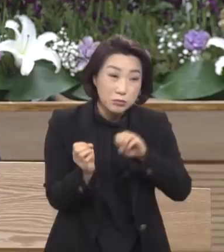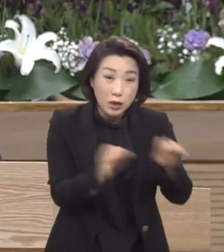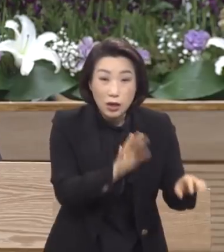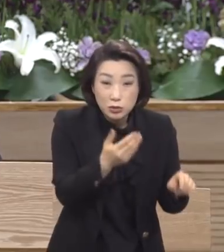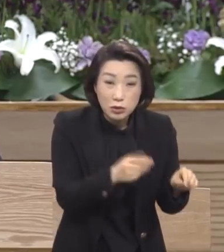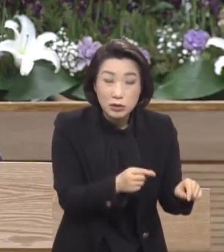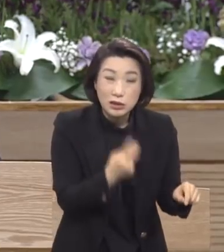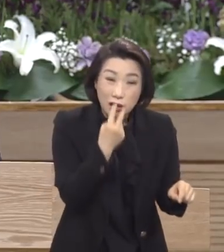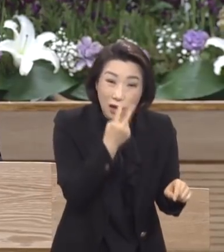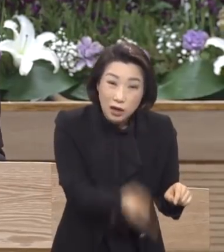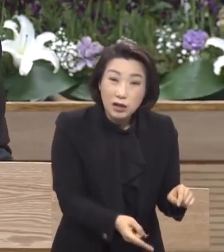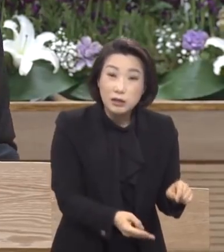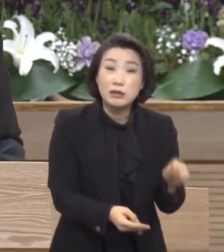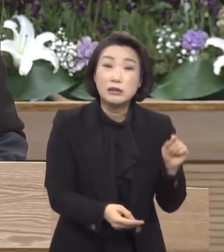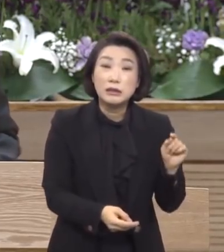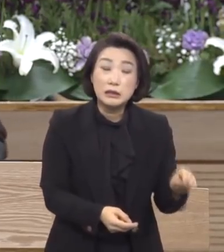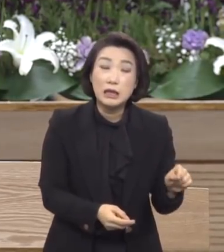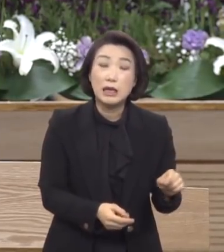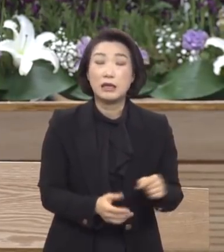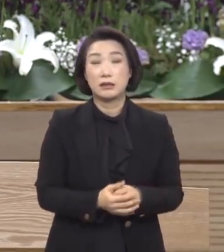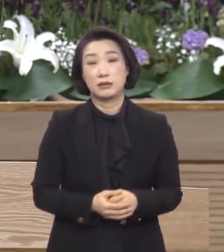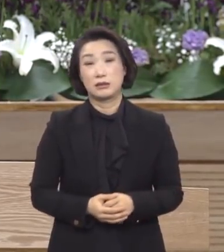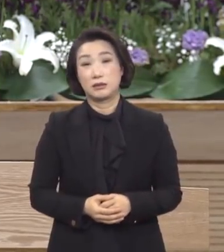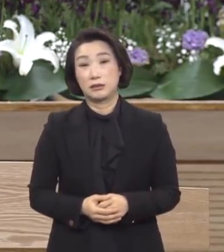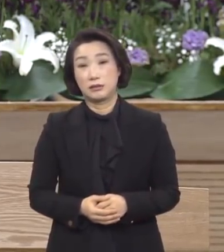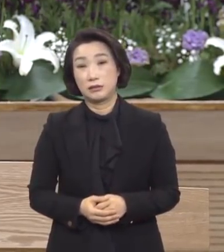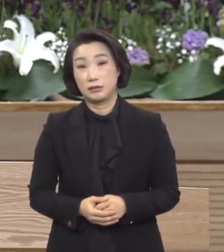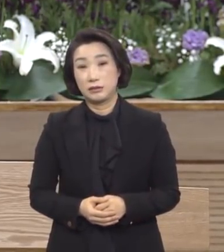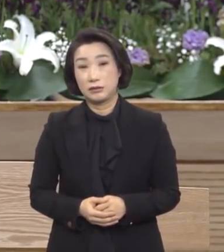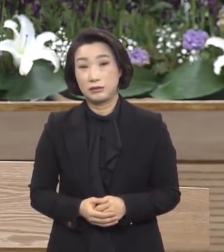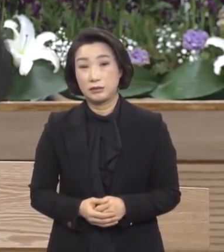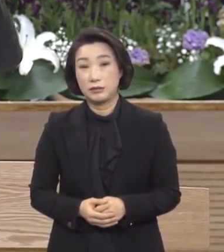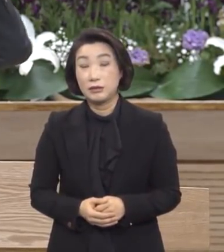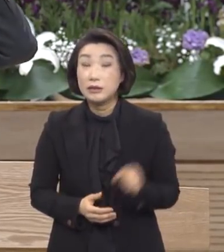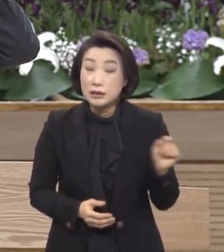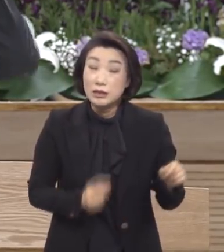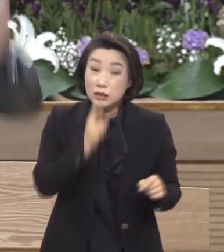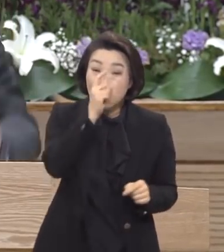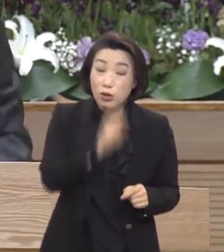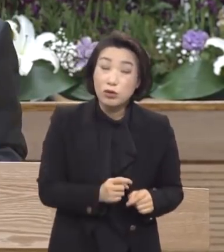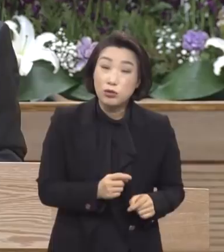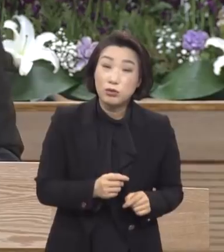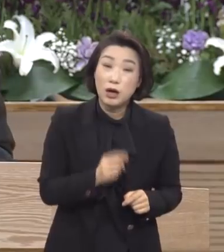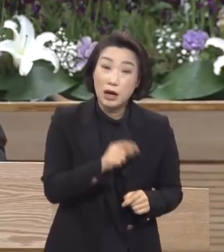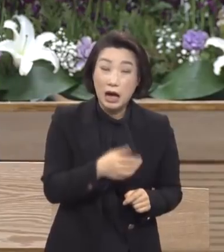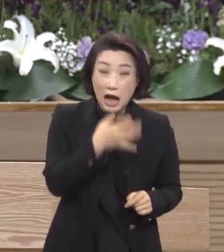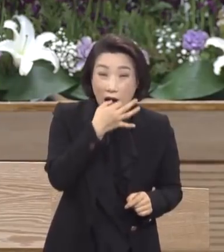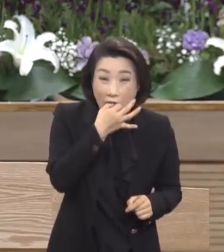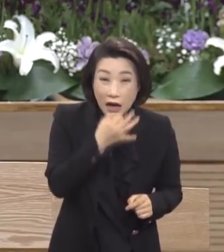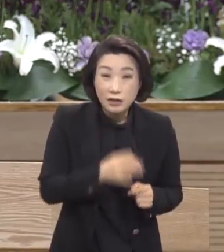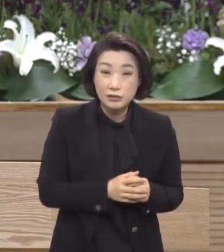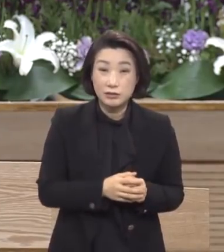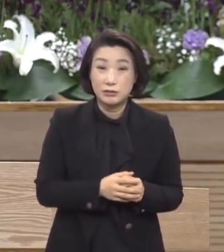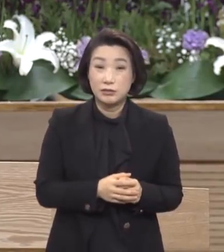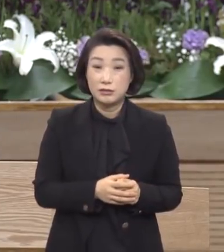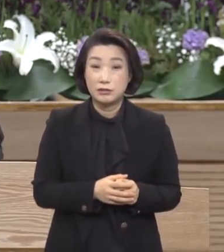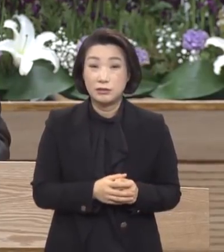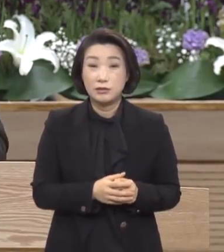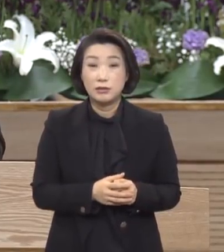될 냄새가 풍풍 나는 그런 것들이다 이 말이오. 이런 더러운 것과 탐욕,